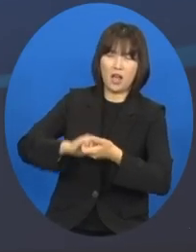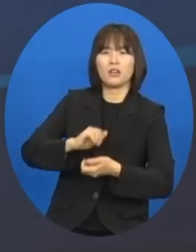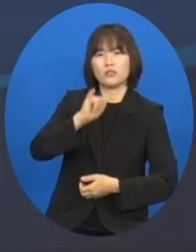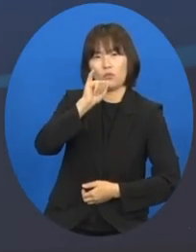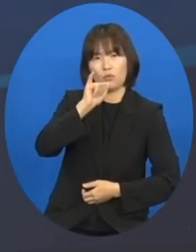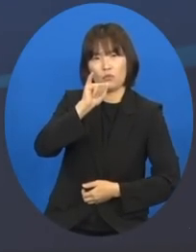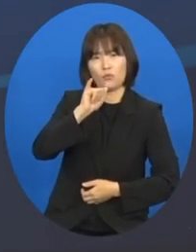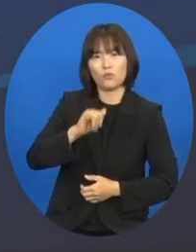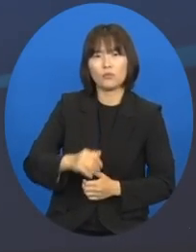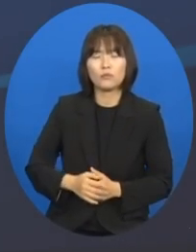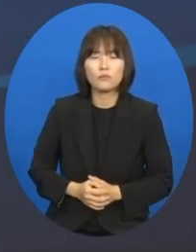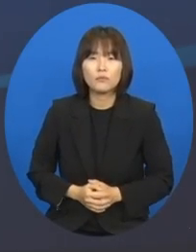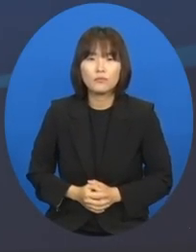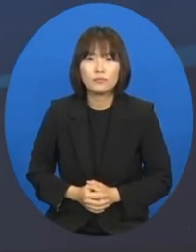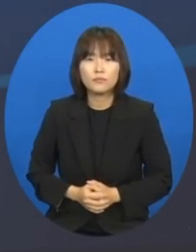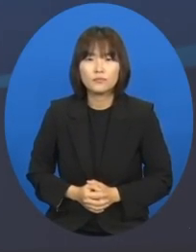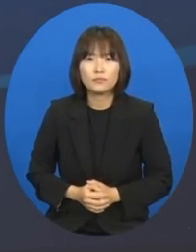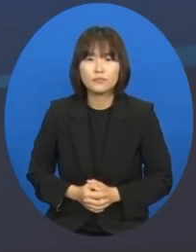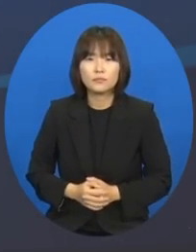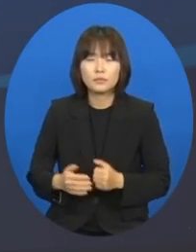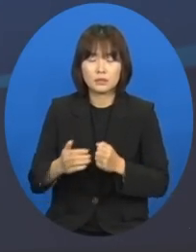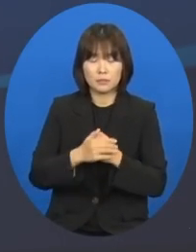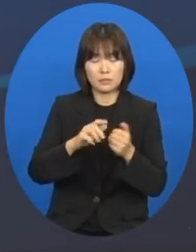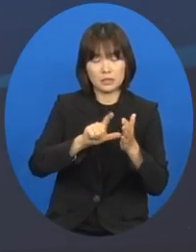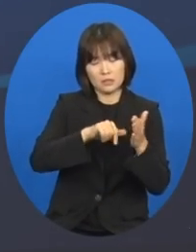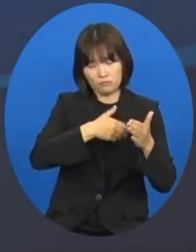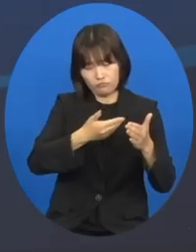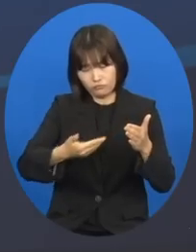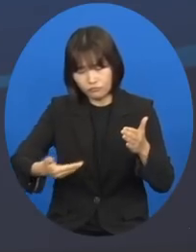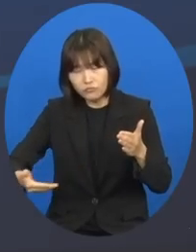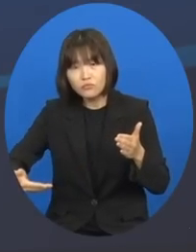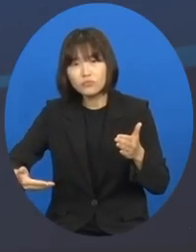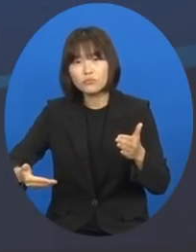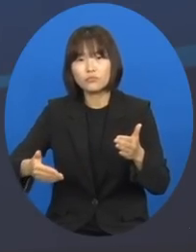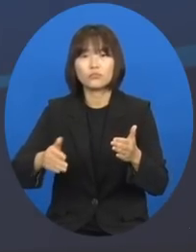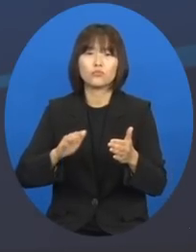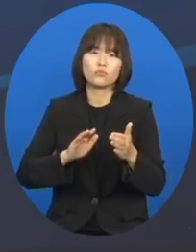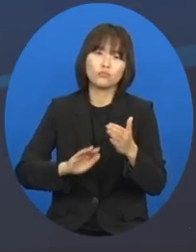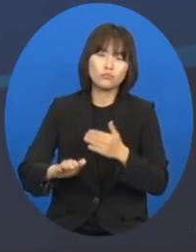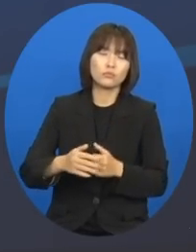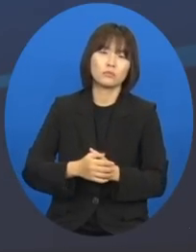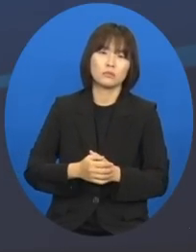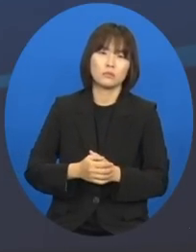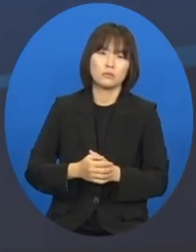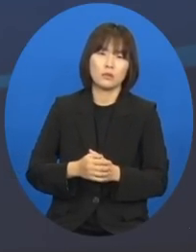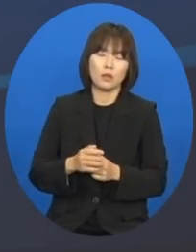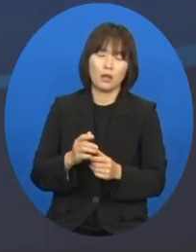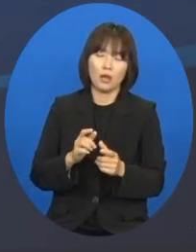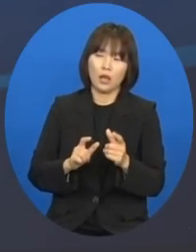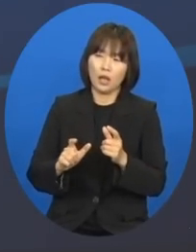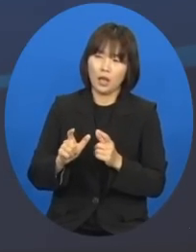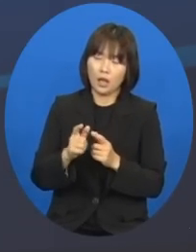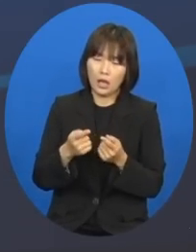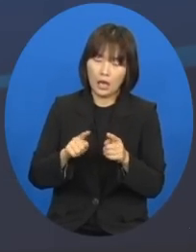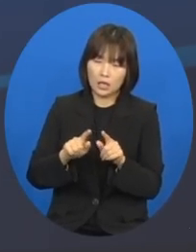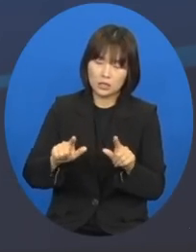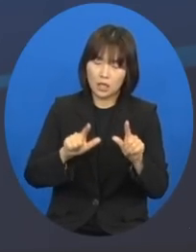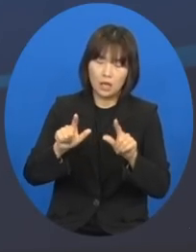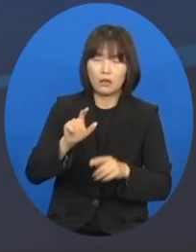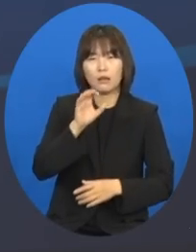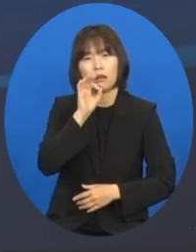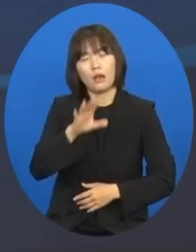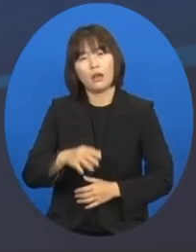말이죠 그러니까 세월이 흐르면서 아 도저히 더는 같이 못 살겠다 내가 이런